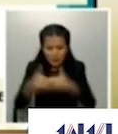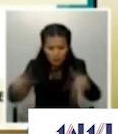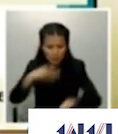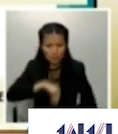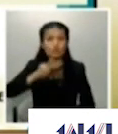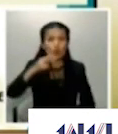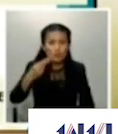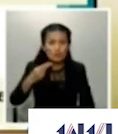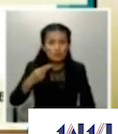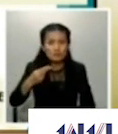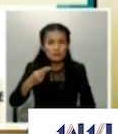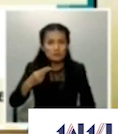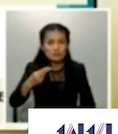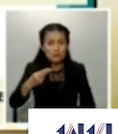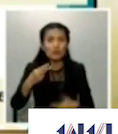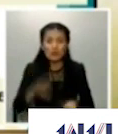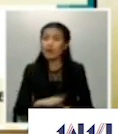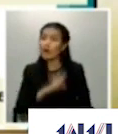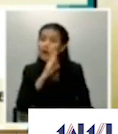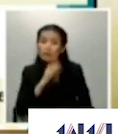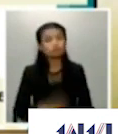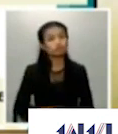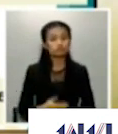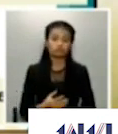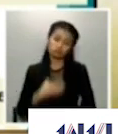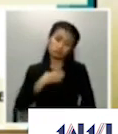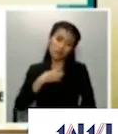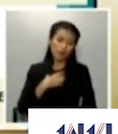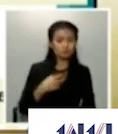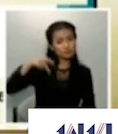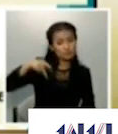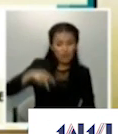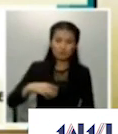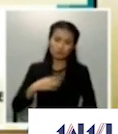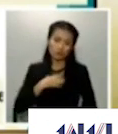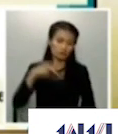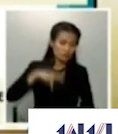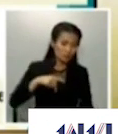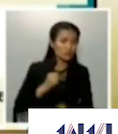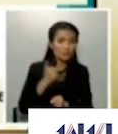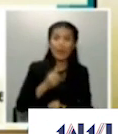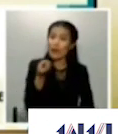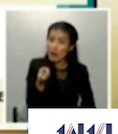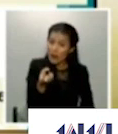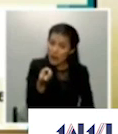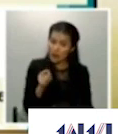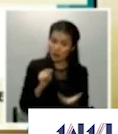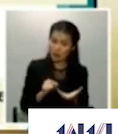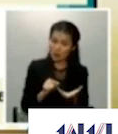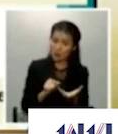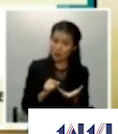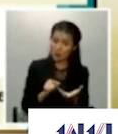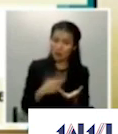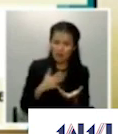าใช้จ่ายแต่ถ้าจะหากว่าจะแปรรูปชั้นสูงท่านจะสังเกตว่าวันนี้ข้าวสามารถแปรไ